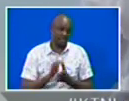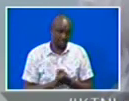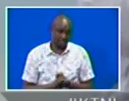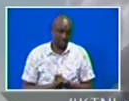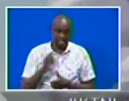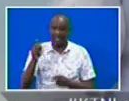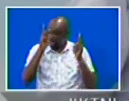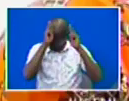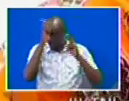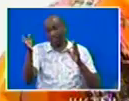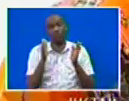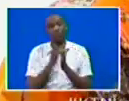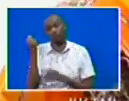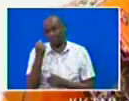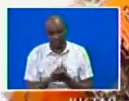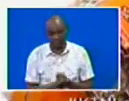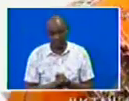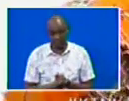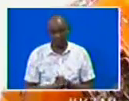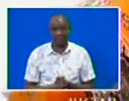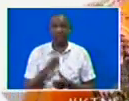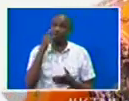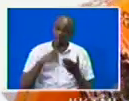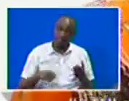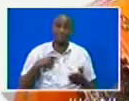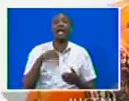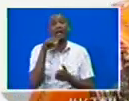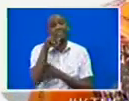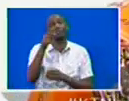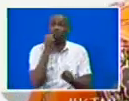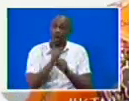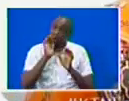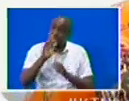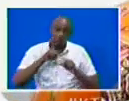kule Kakamega na Mumias. Tunawasihi kwamba wafanye kazi yao,